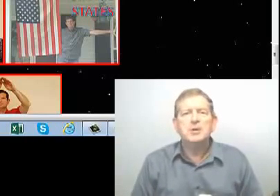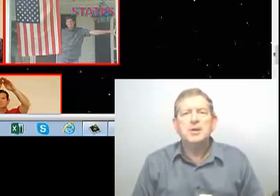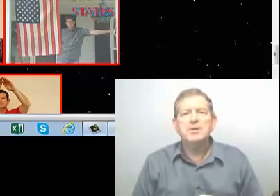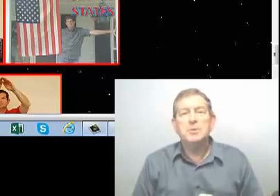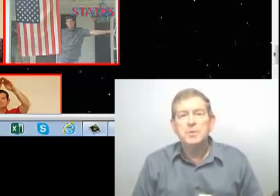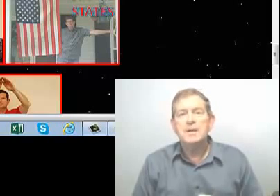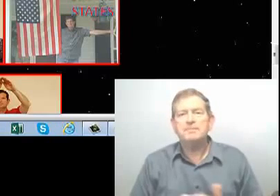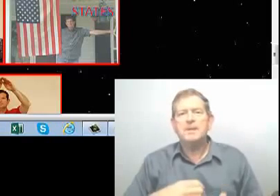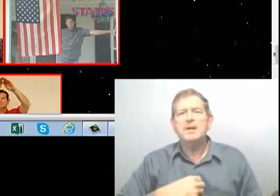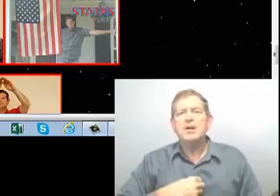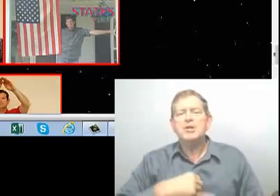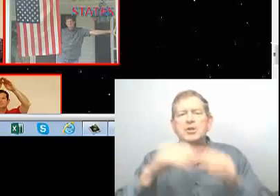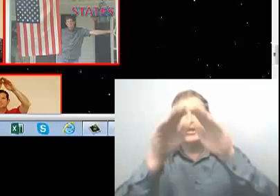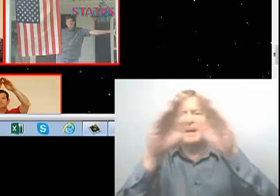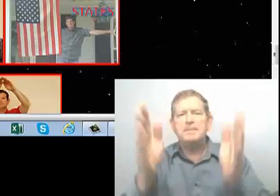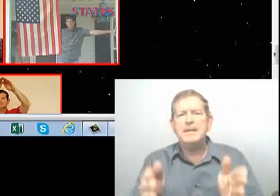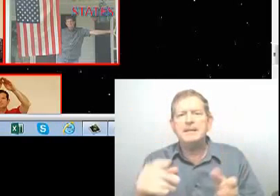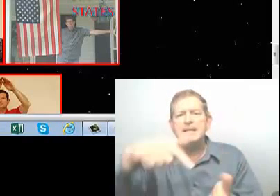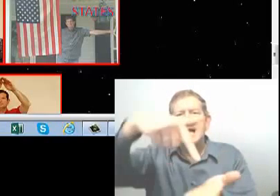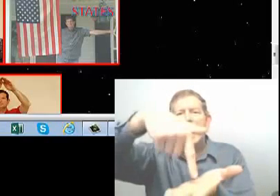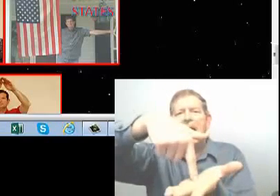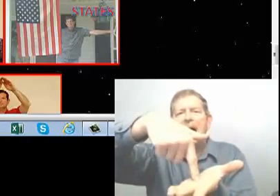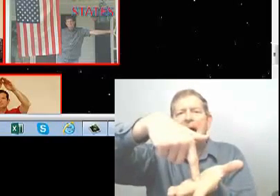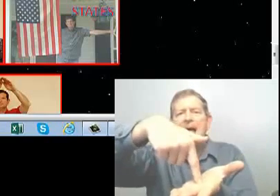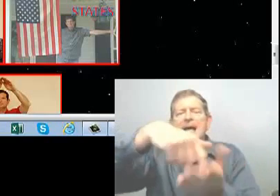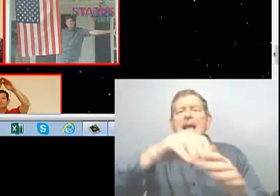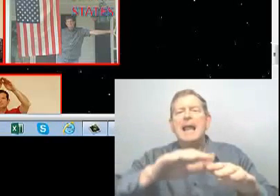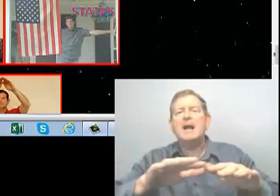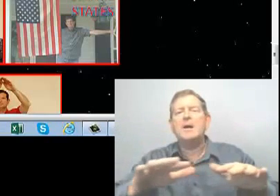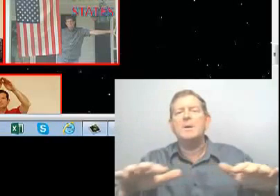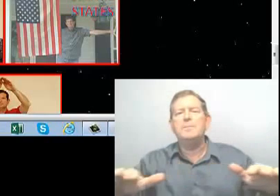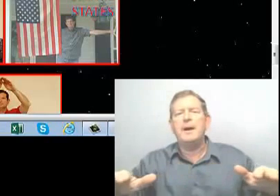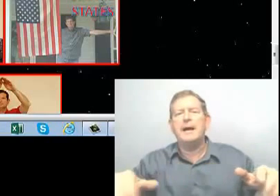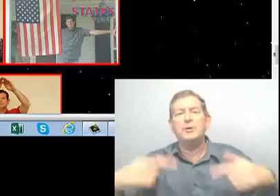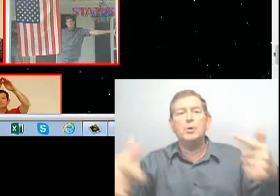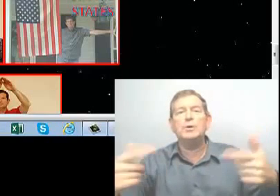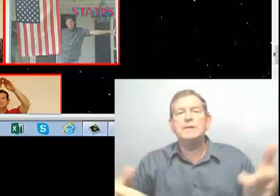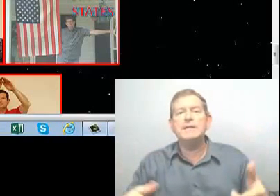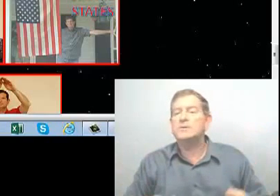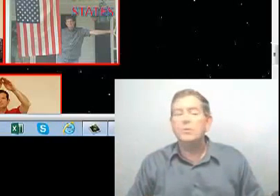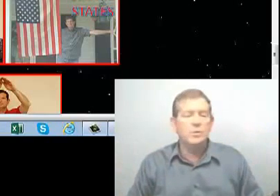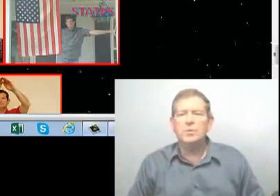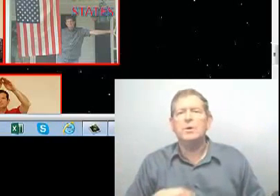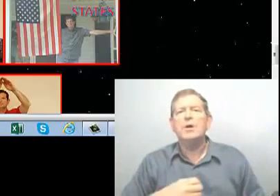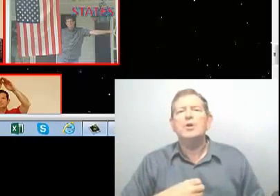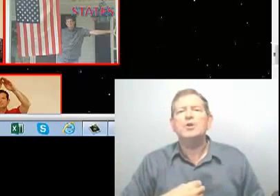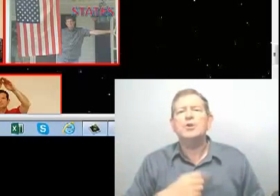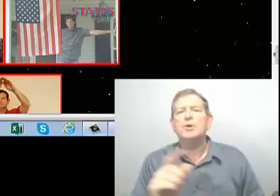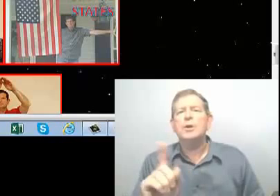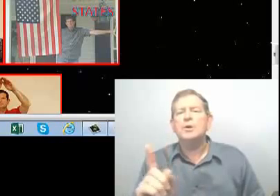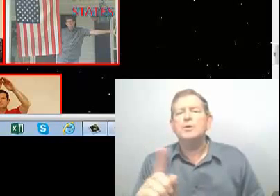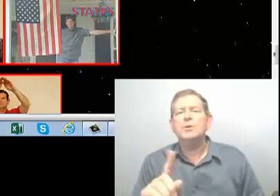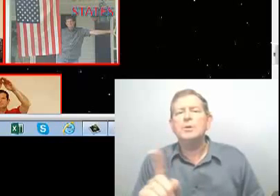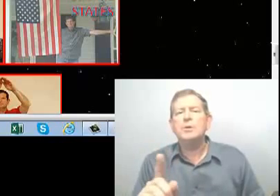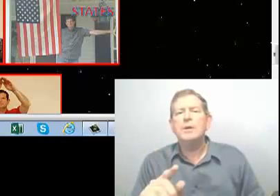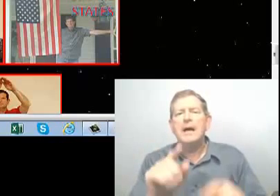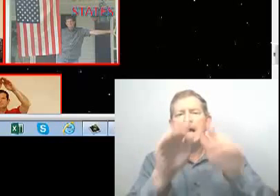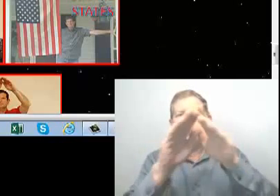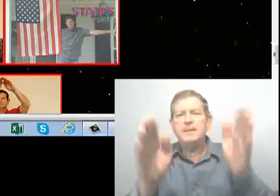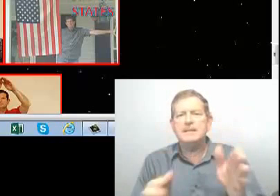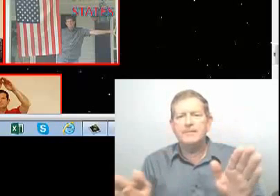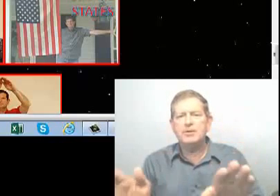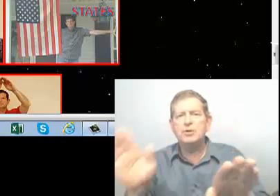Bon, certains disent oui, j'habite à la campagne. D'autres disent non, je